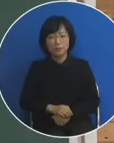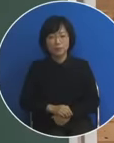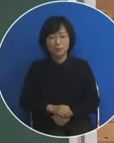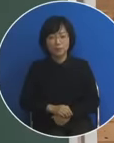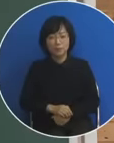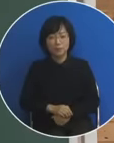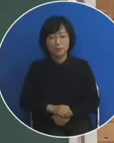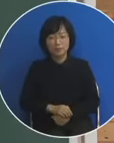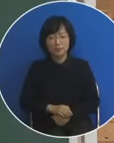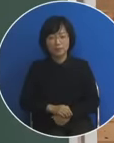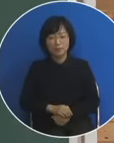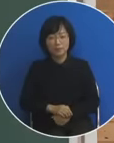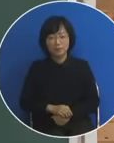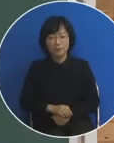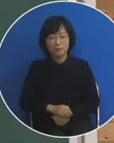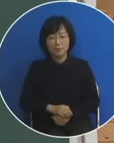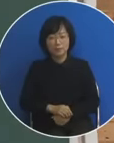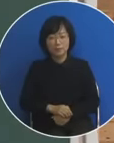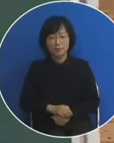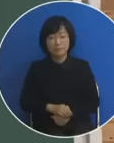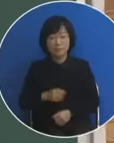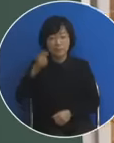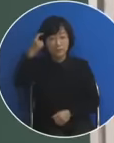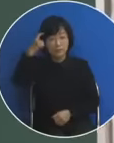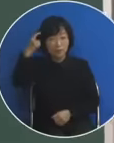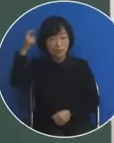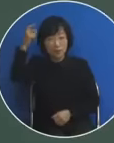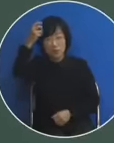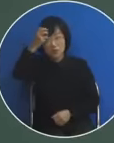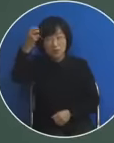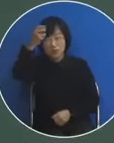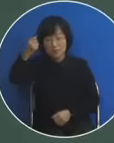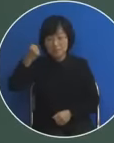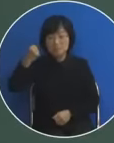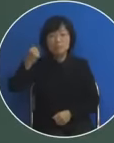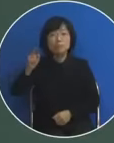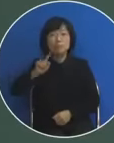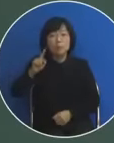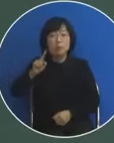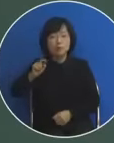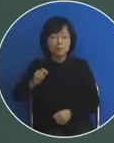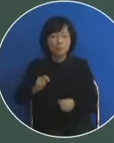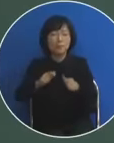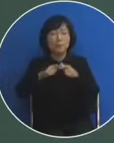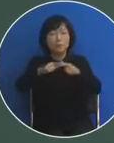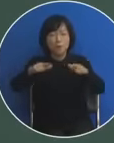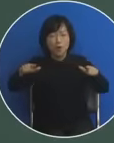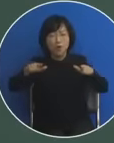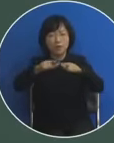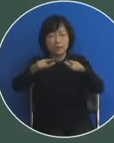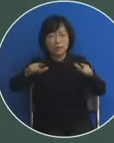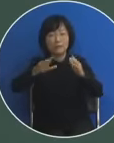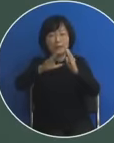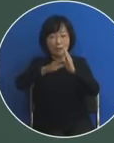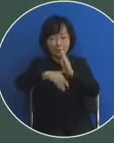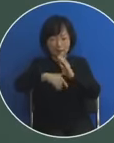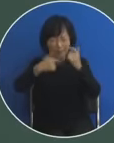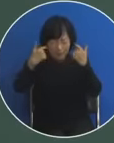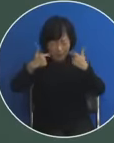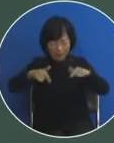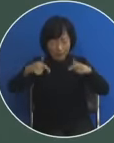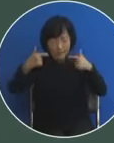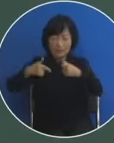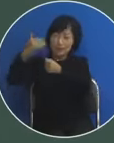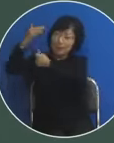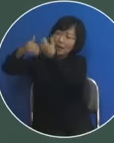렘드 읽으면 특징이 평상시. And the characteristics of the seven remnants in their everyday life. 예, 하나님의 능력을 늘 누리고 있었어요. They're